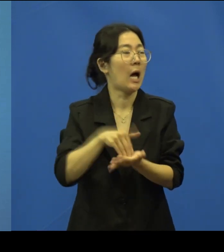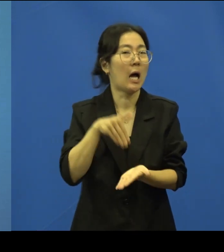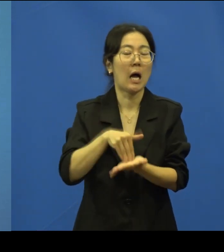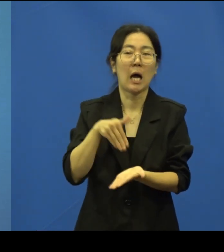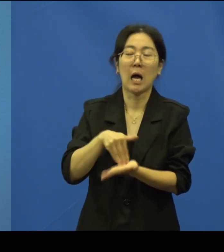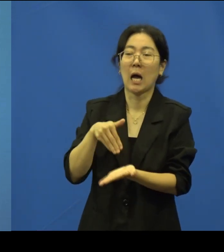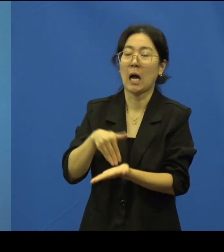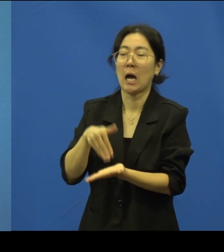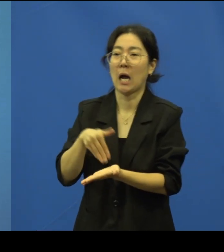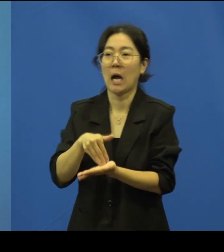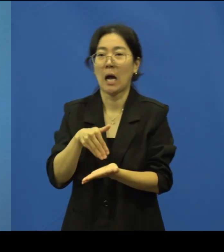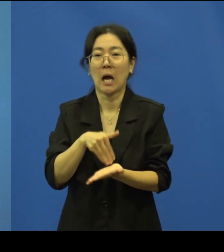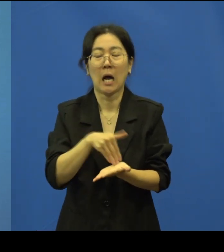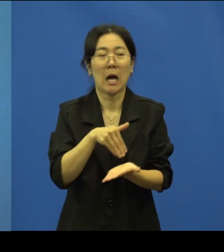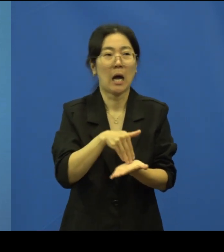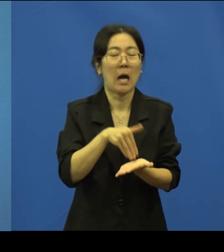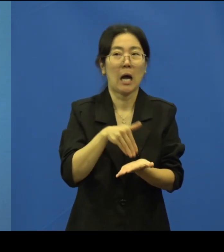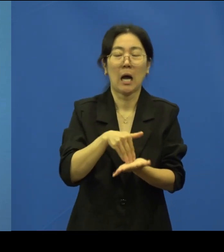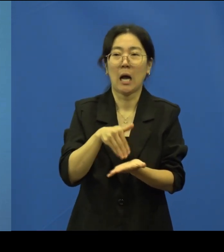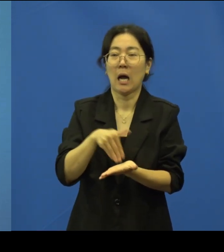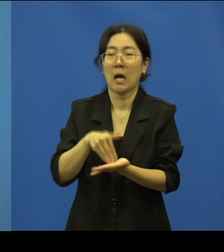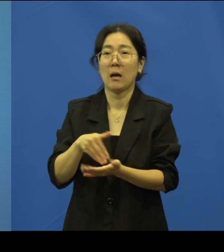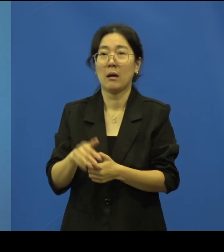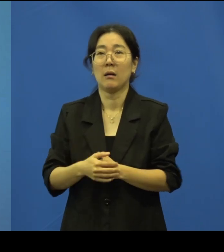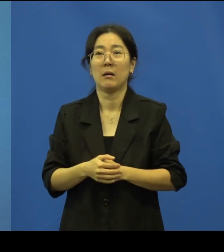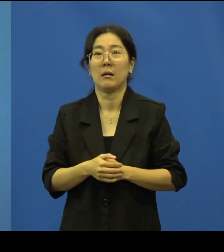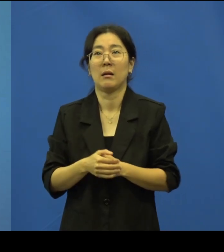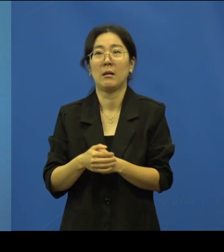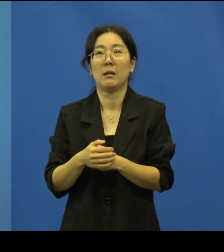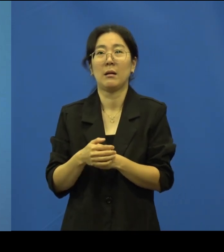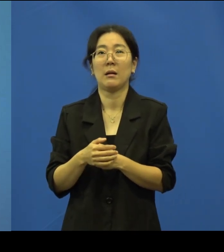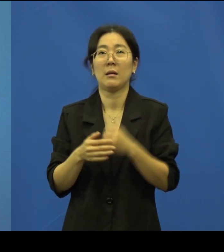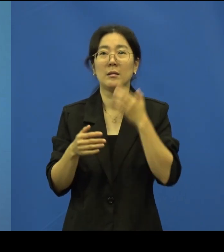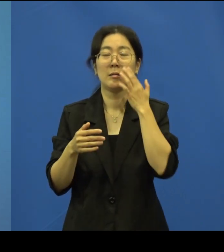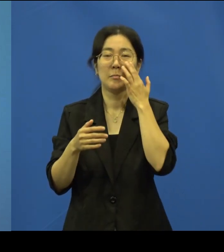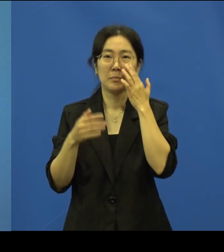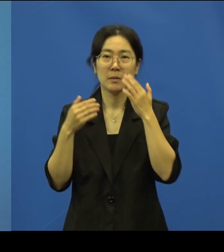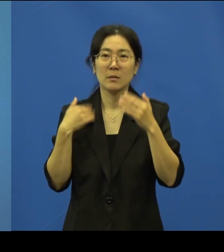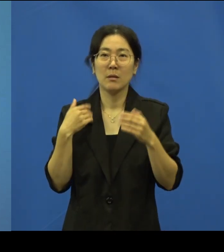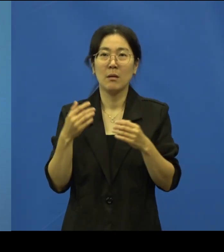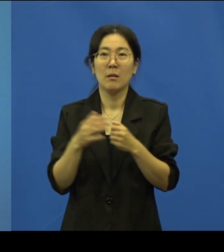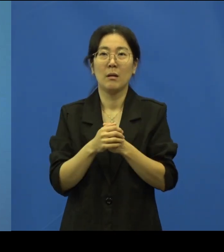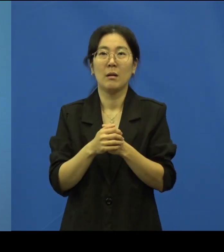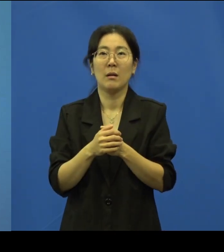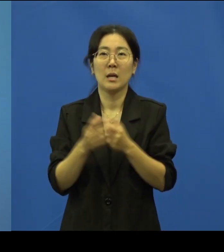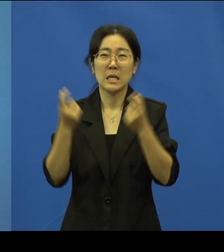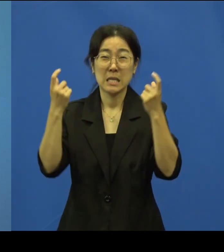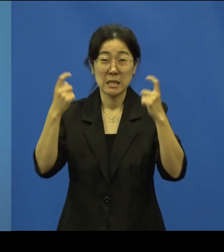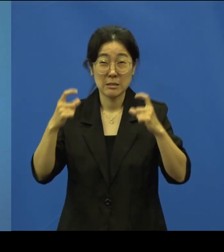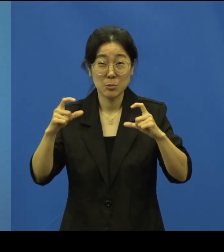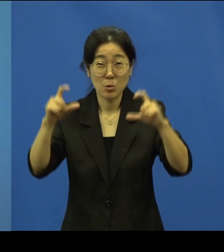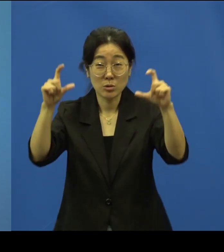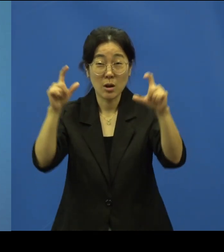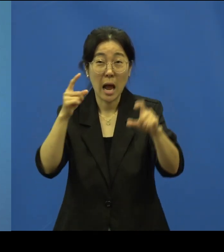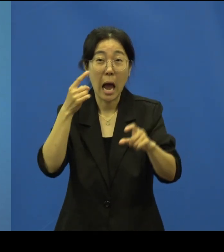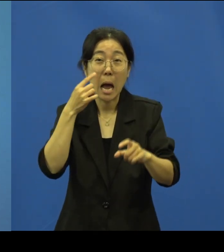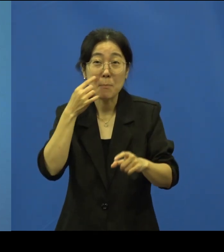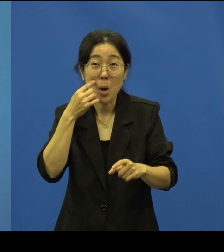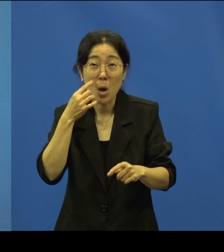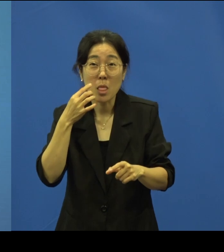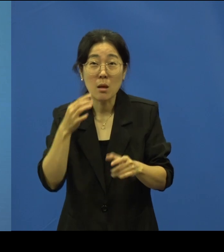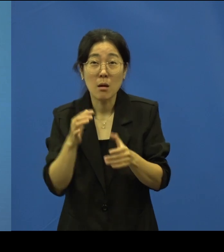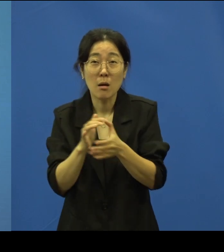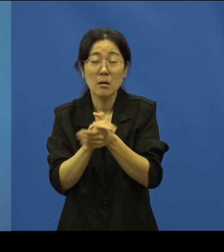들 줄은 충격이었어요. 저는 정말. 그전에도 교회 이렇게 철야 예배 따라갔다가 막 기도가 더